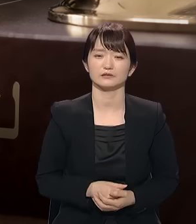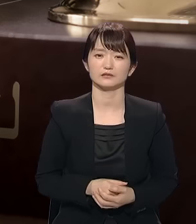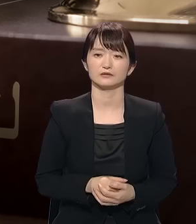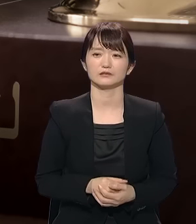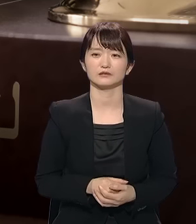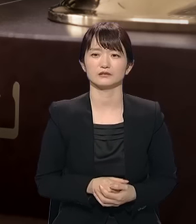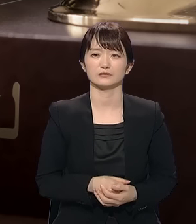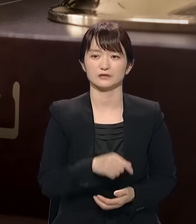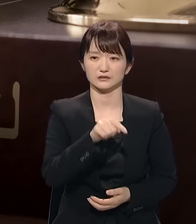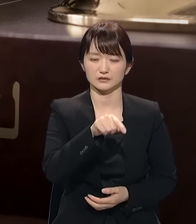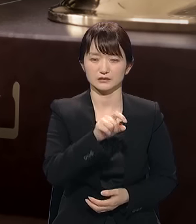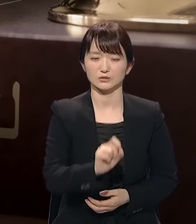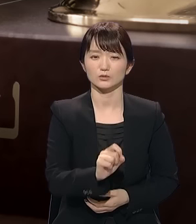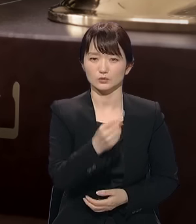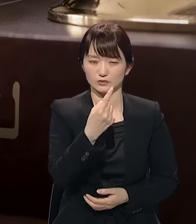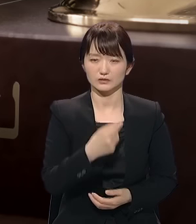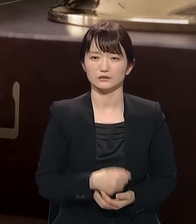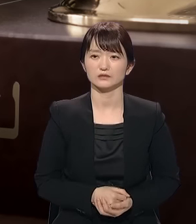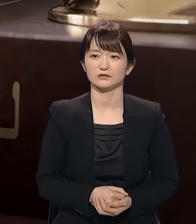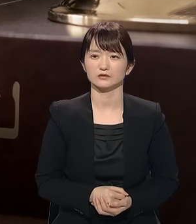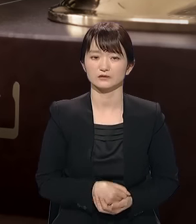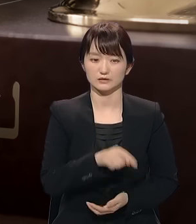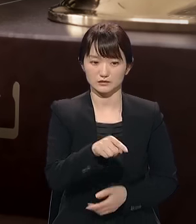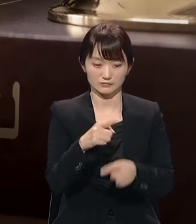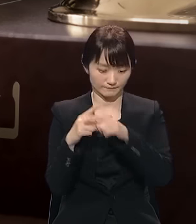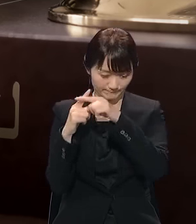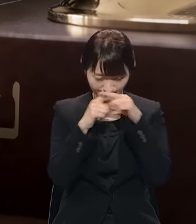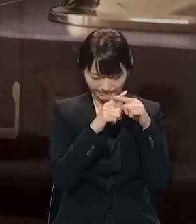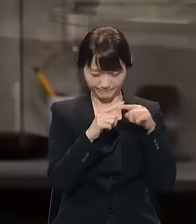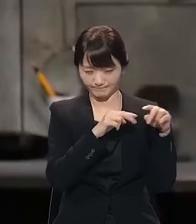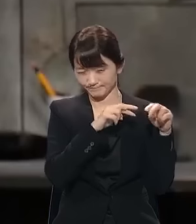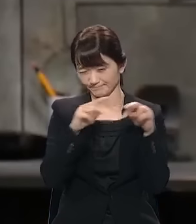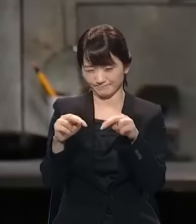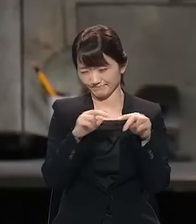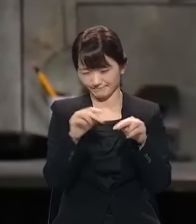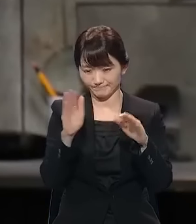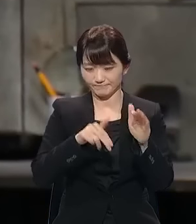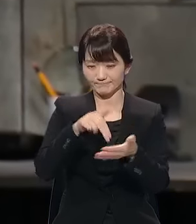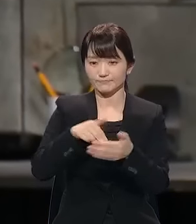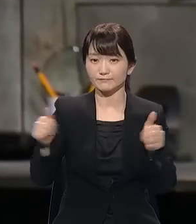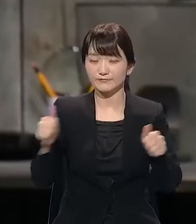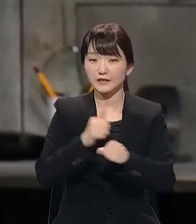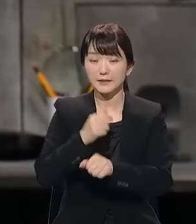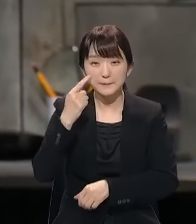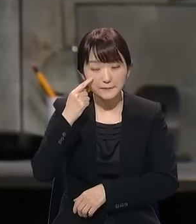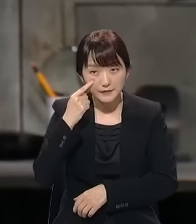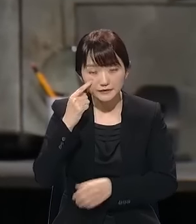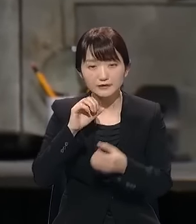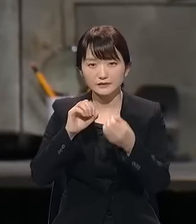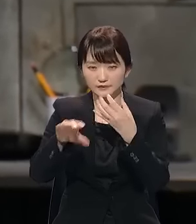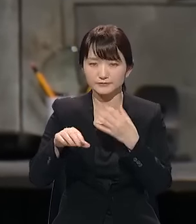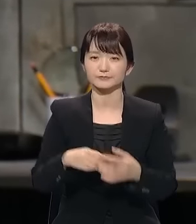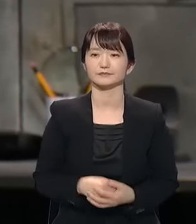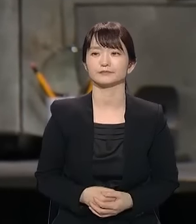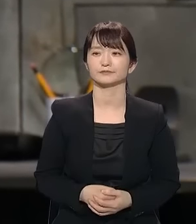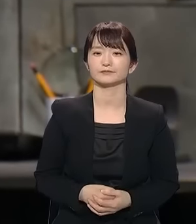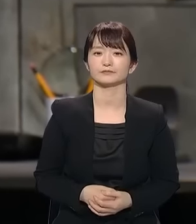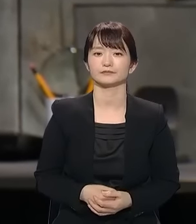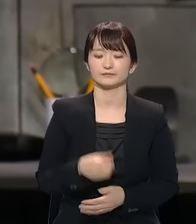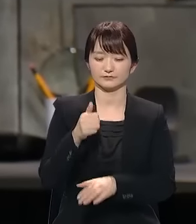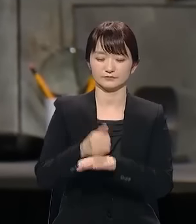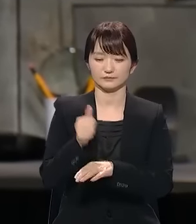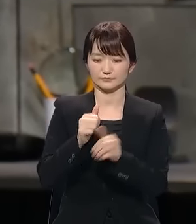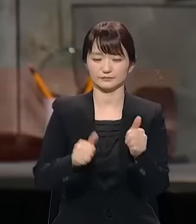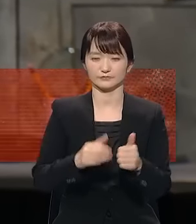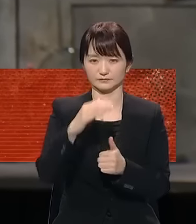것들이 문제되기 때문에 이것은 무조건 다어 가지고 정식 재판을 해 봐야 된다라고 저희가 얘기를 했고요 결국은 변호사